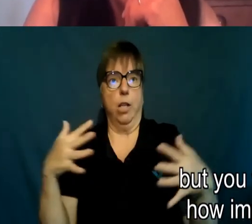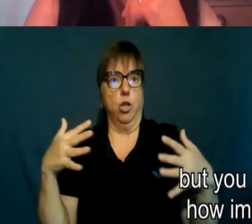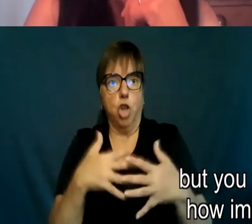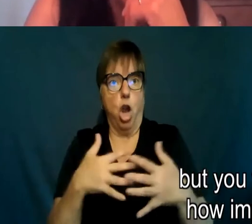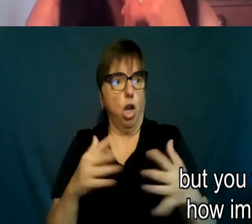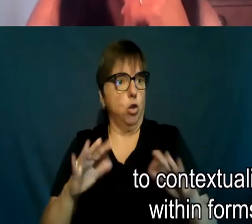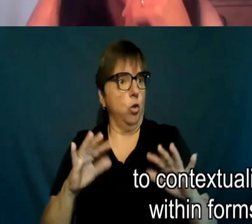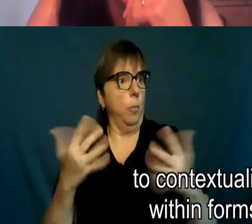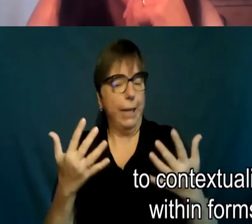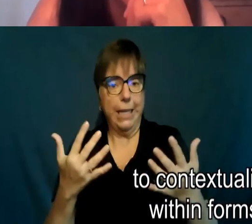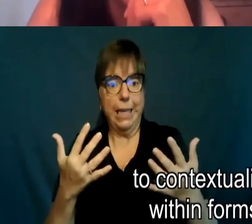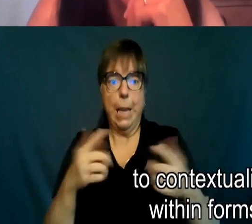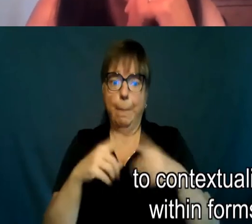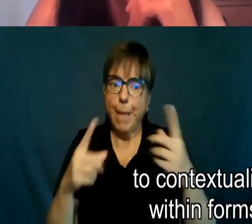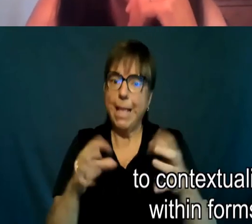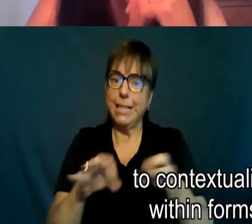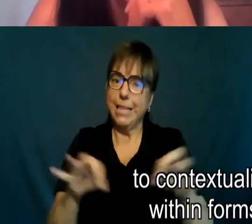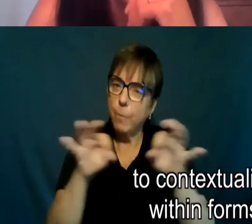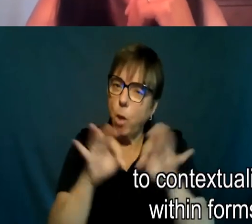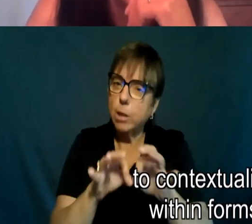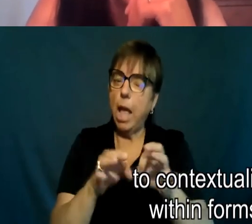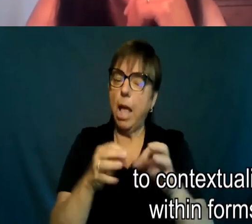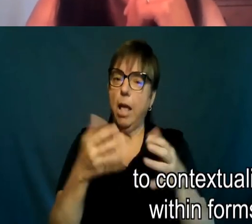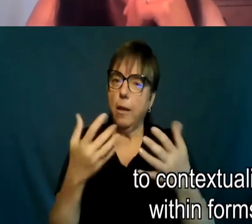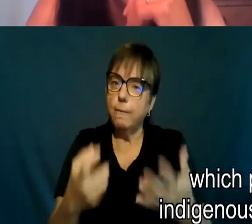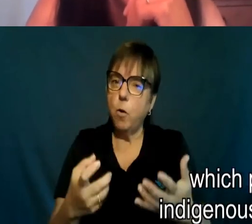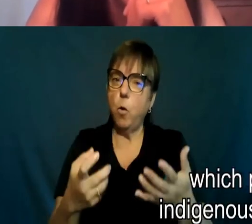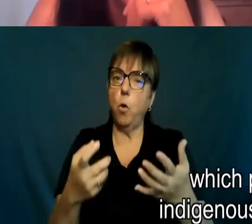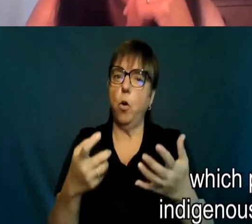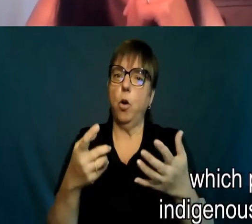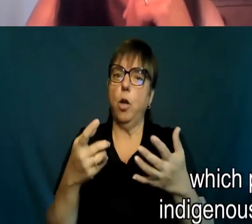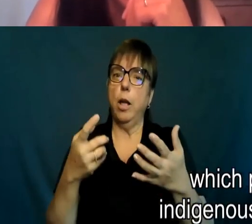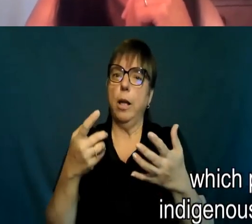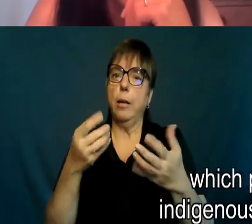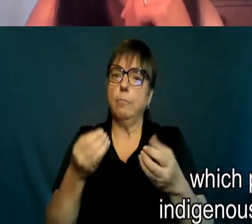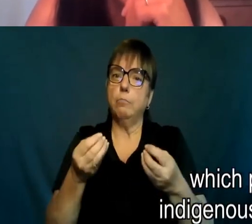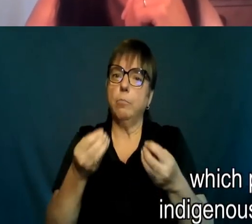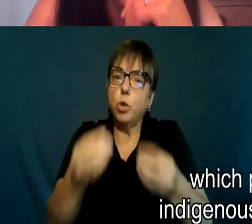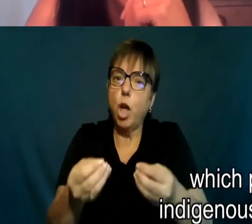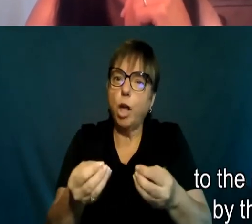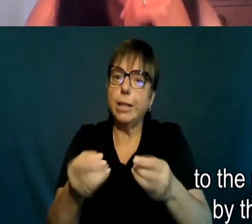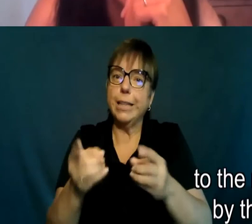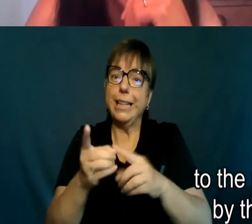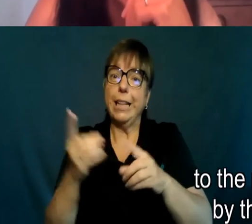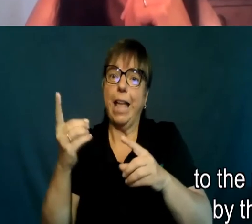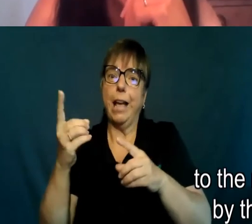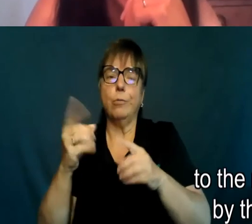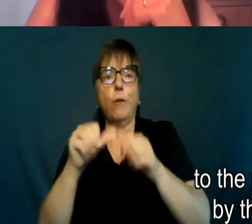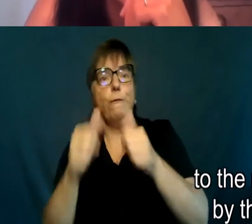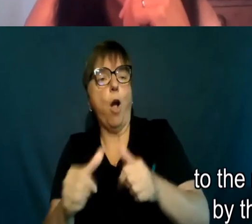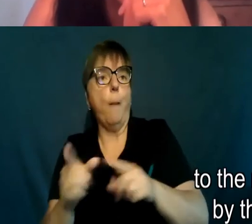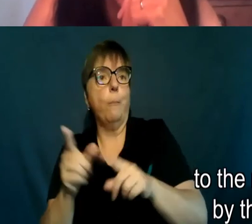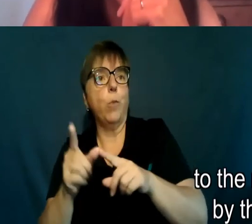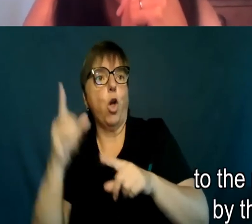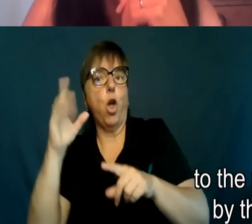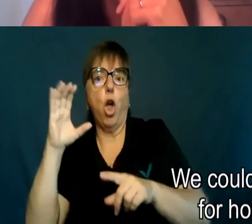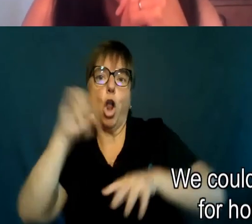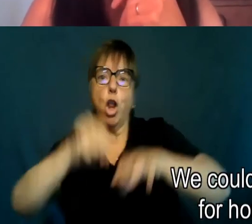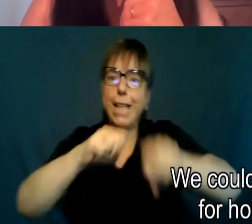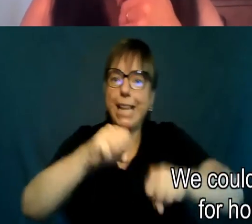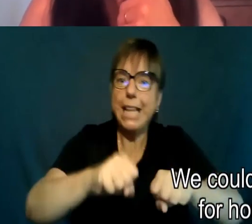essentiel de contextualiser la pandémie dans les formes de colonialisme qui prédisposent les communautés autochtones aux risques posés par ce virus.